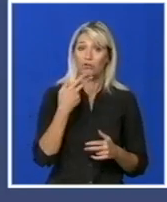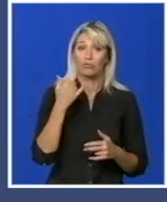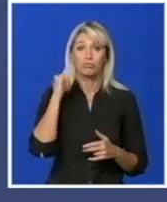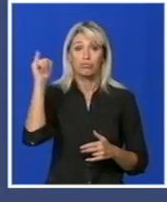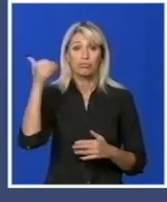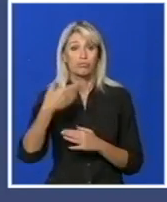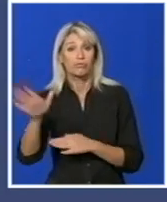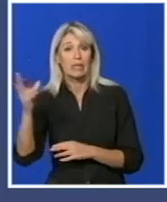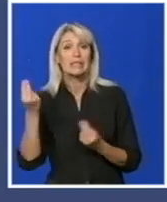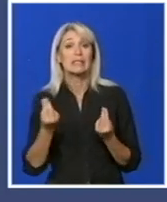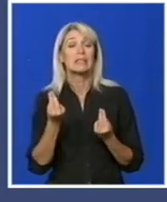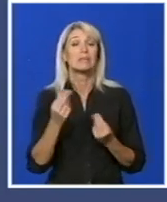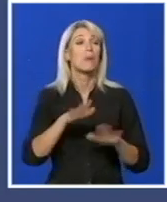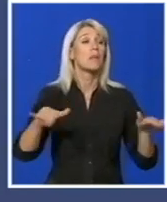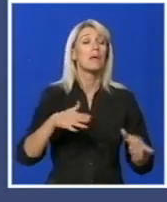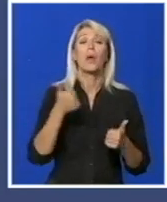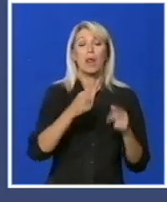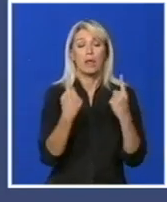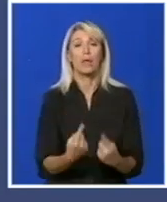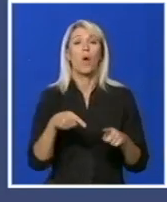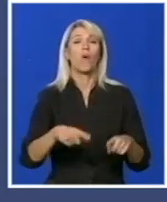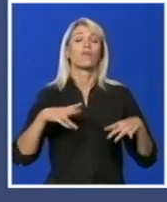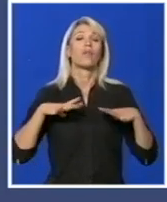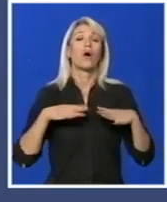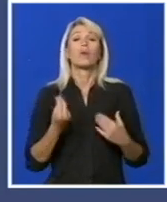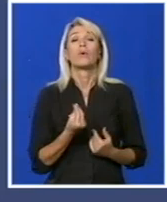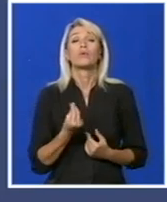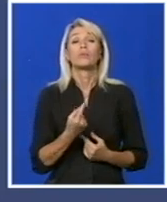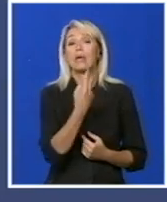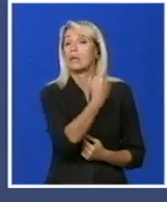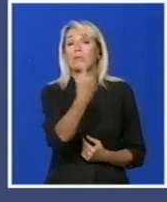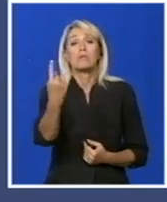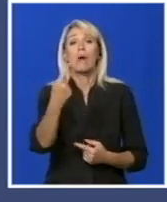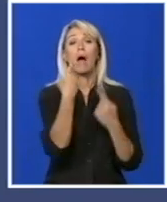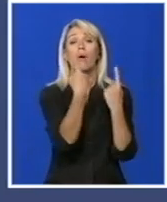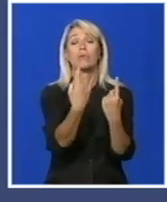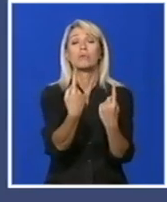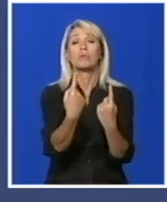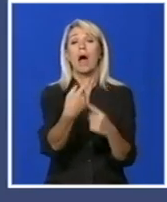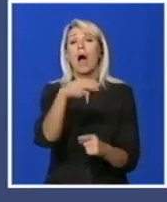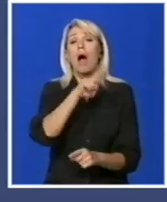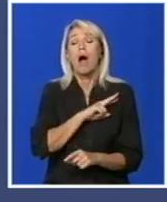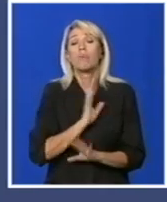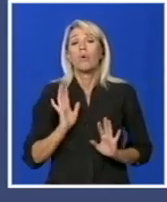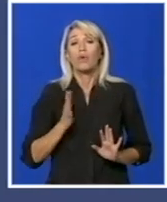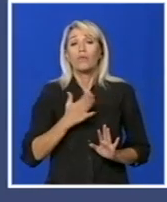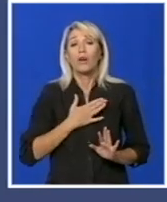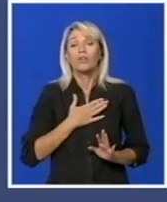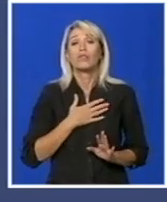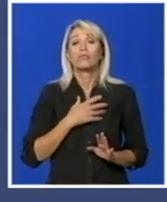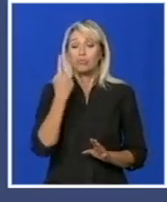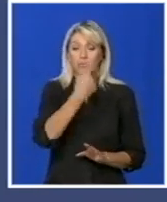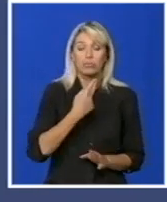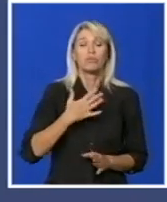Srbije ili ne želi da letuje van Srbije. On za to snosi prvenstveno odgovornost sam za sebe i za svoju